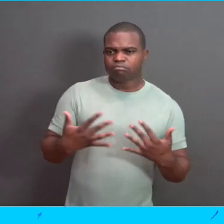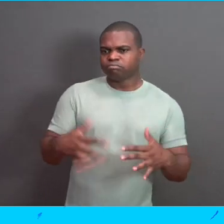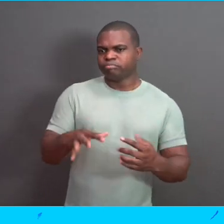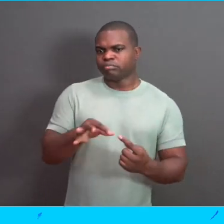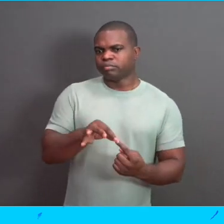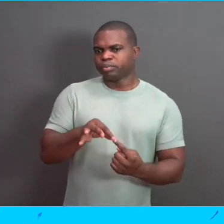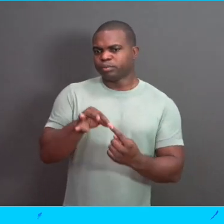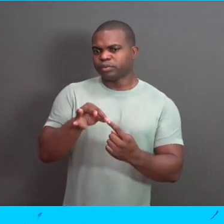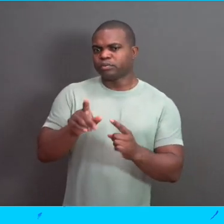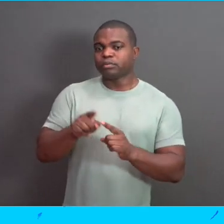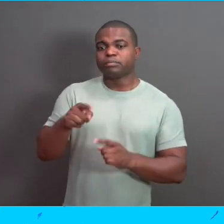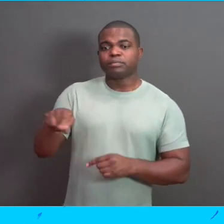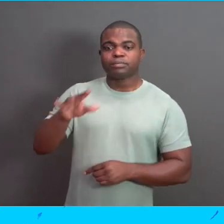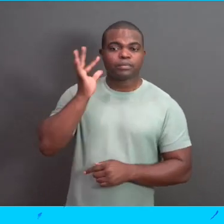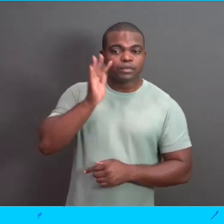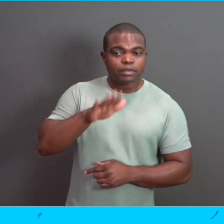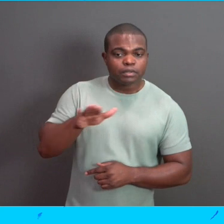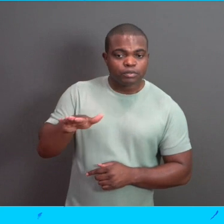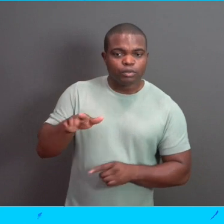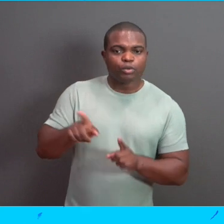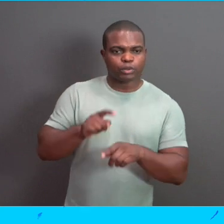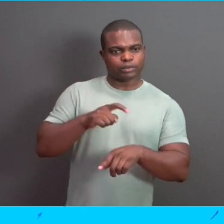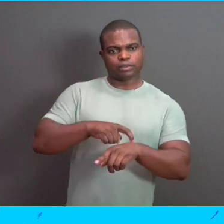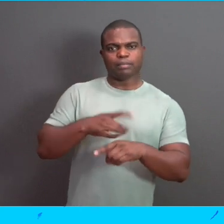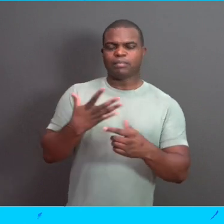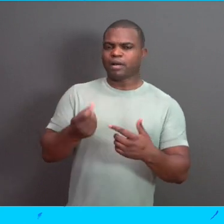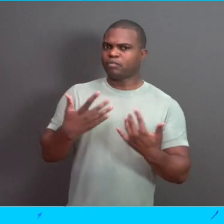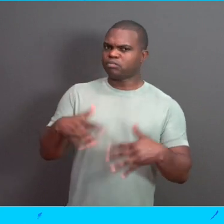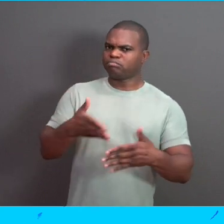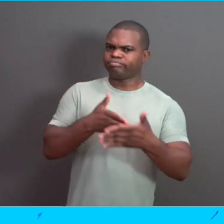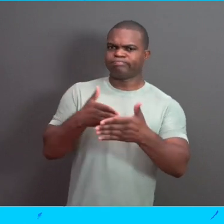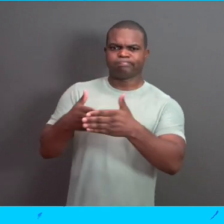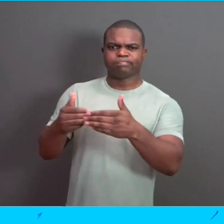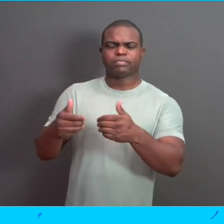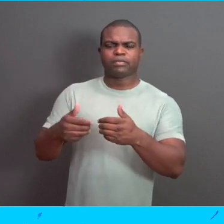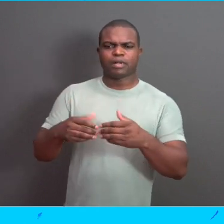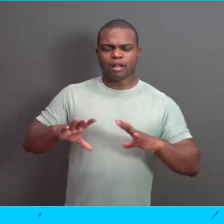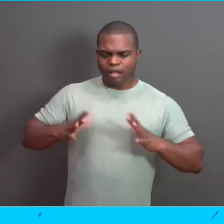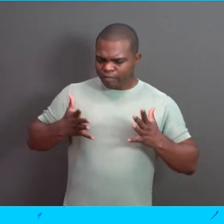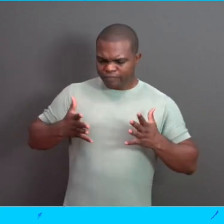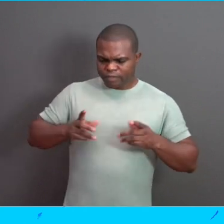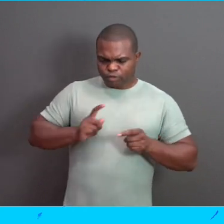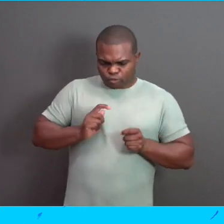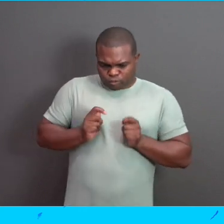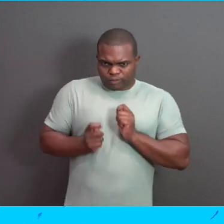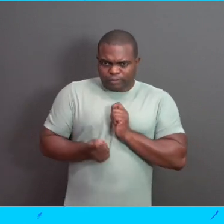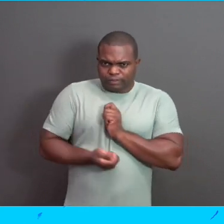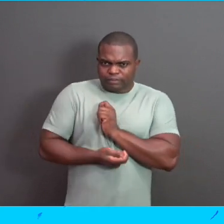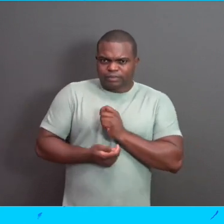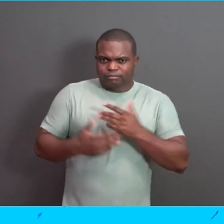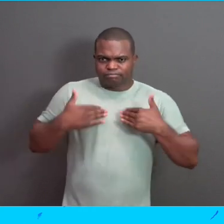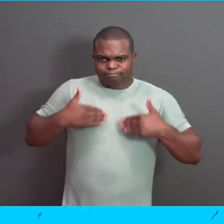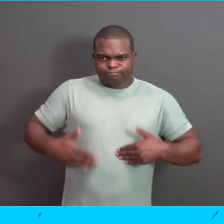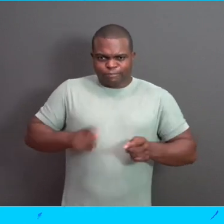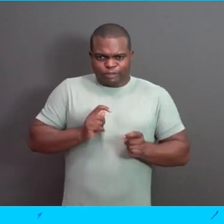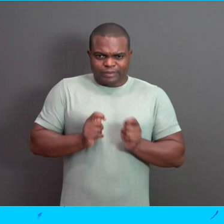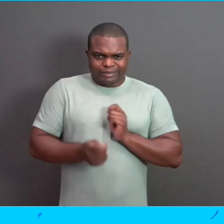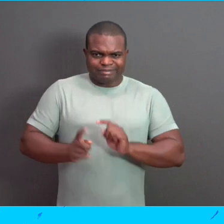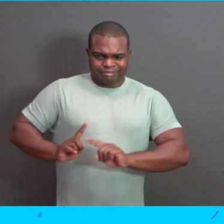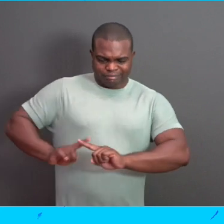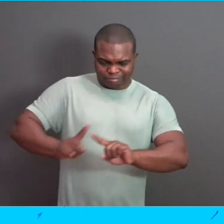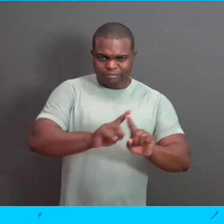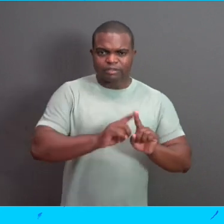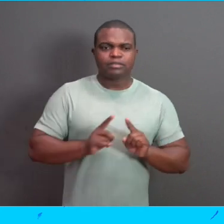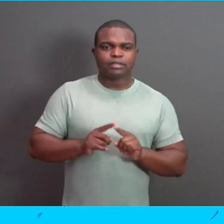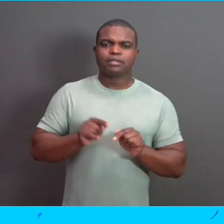découverte intérieure et aussi transformation extérieure nous donne d'importantes compétences qui nous